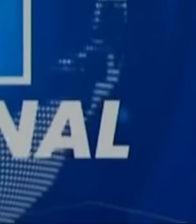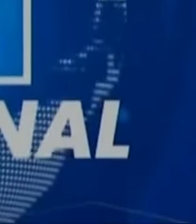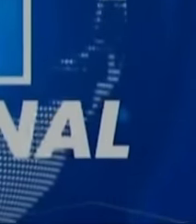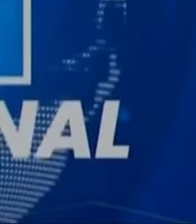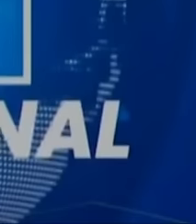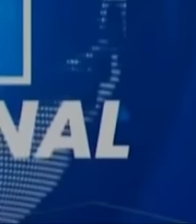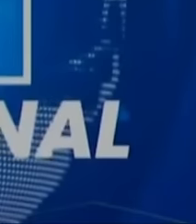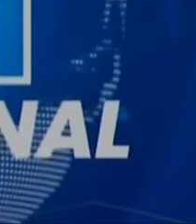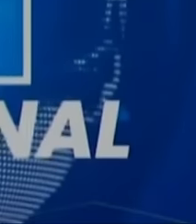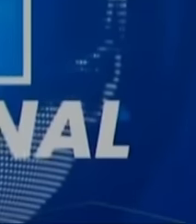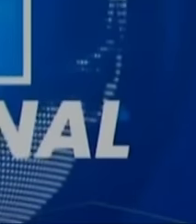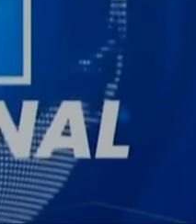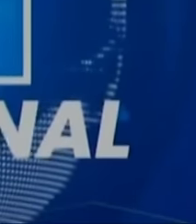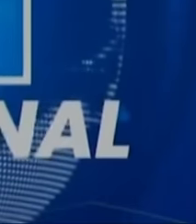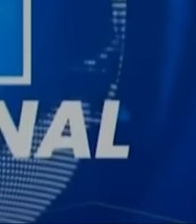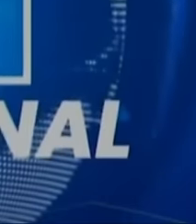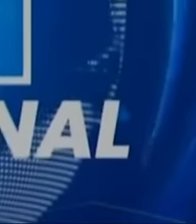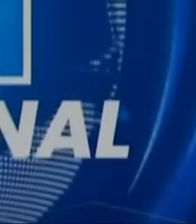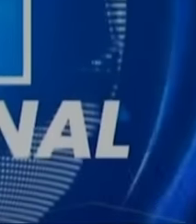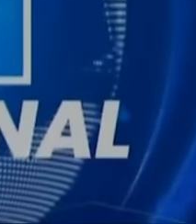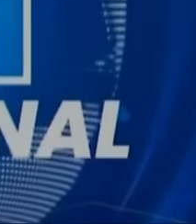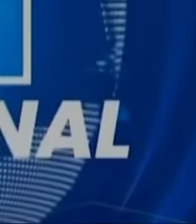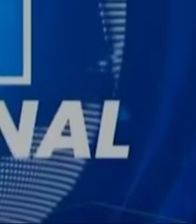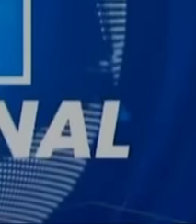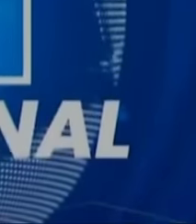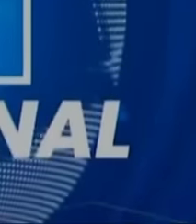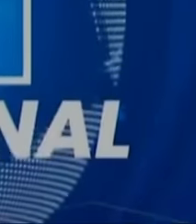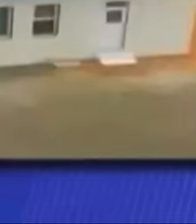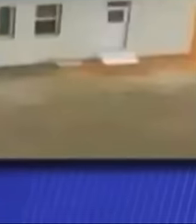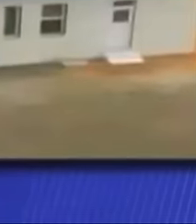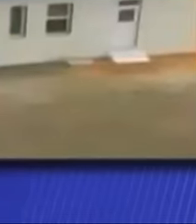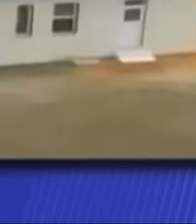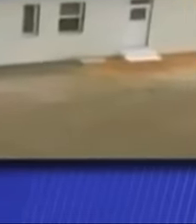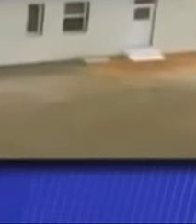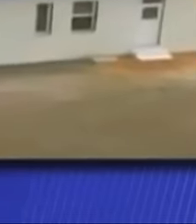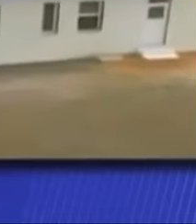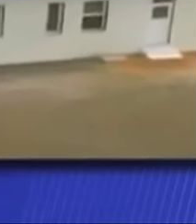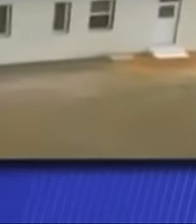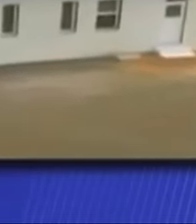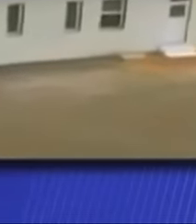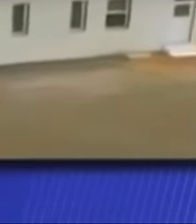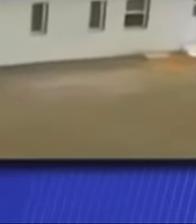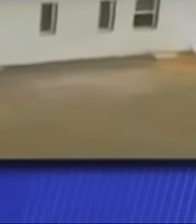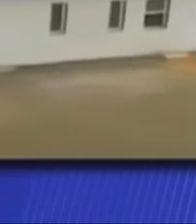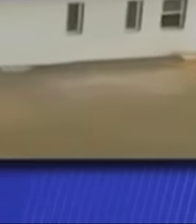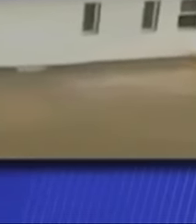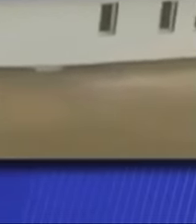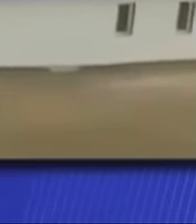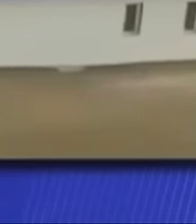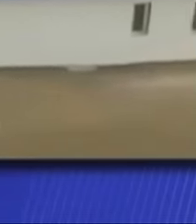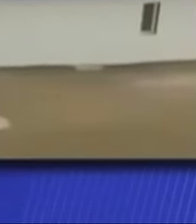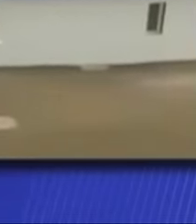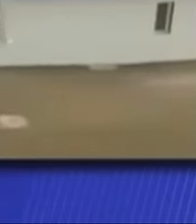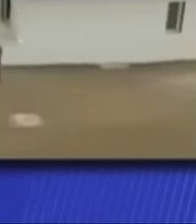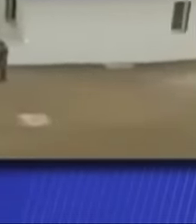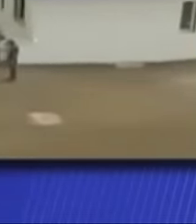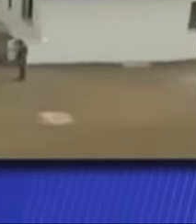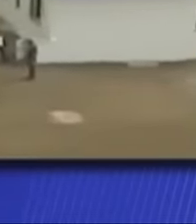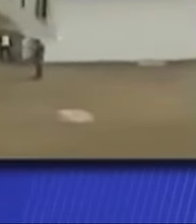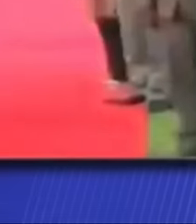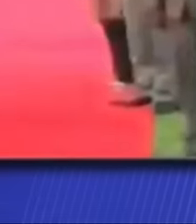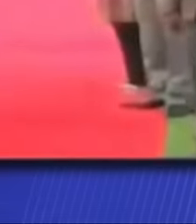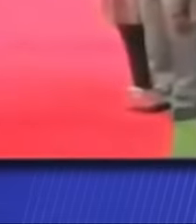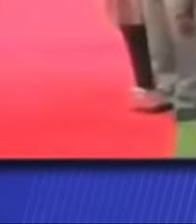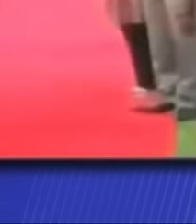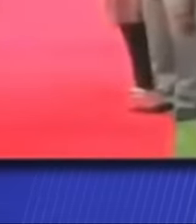de la campagne électorale. Mais pour l'instant, voici le sommaire de votre journal. Scandale sur le site Poul Malebo, des